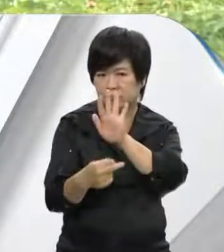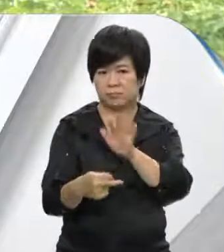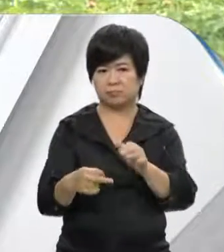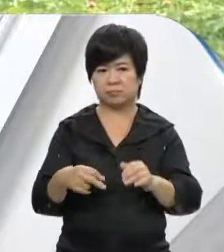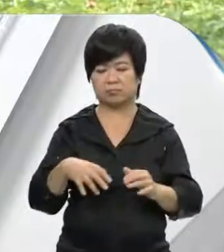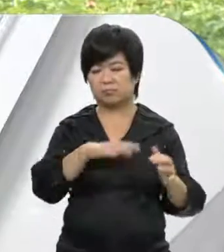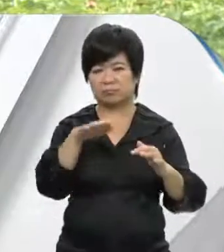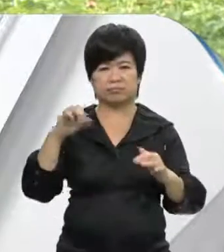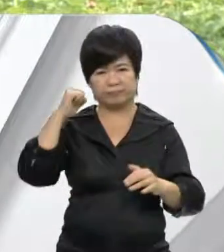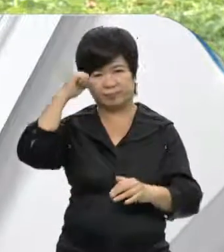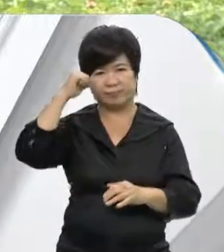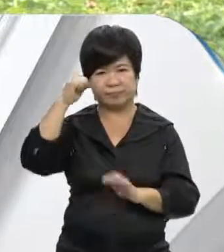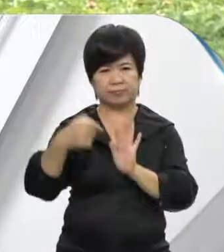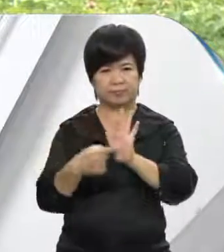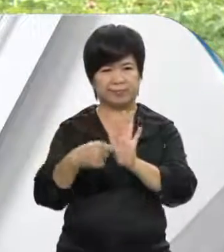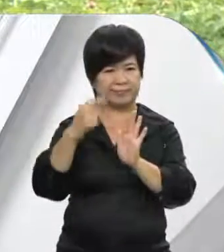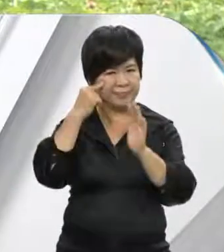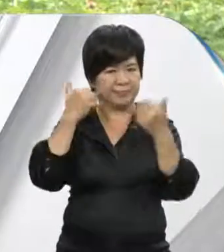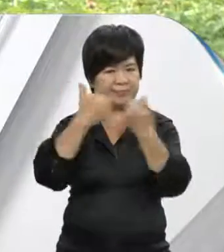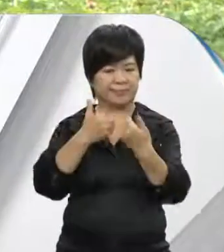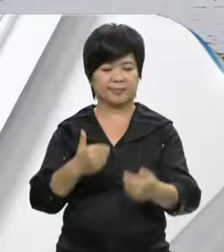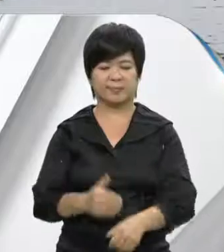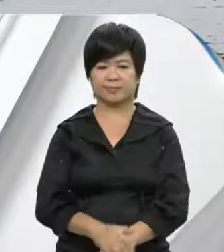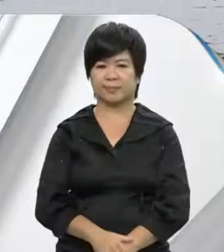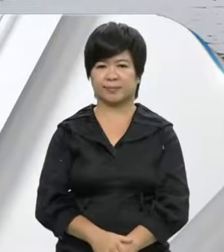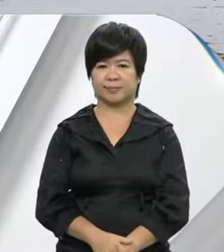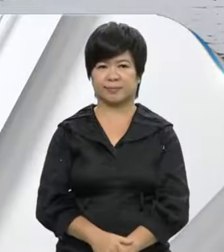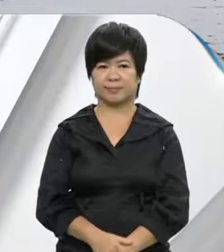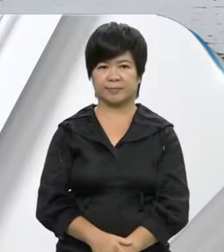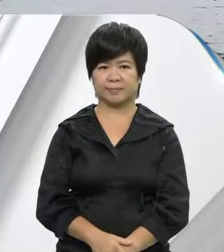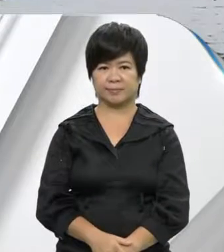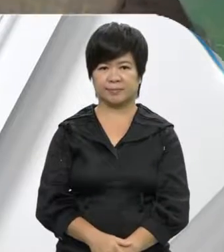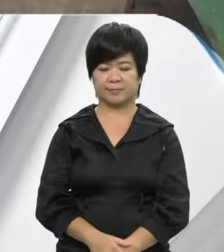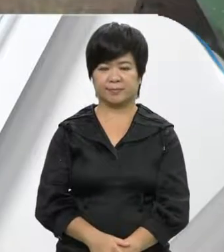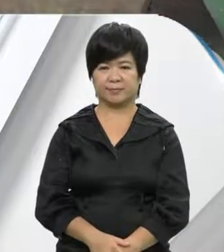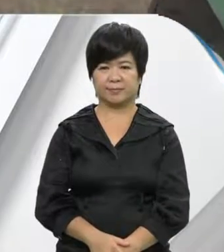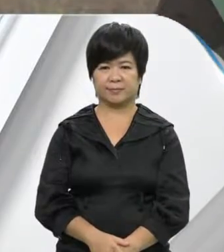争的方式来表达反对的立场。下加新闻陈彦霖、林坤勇特别报道。